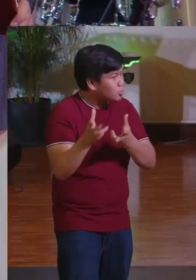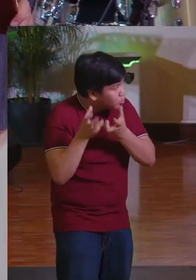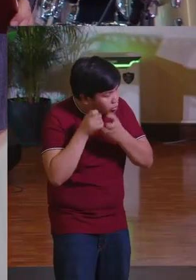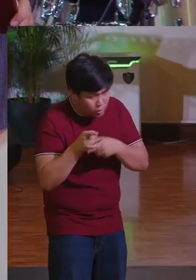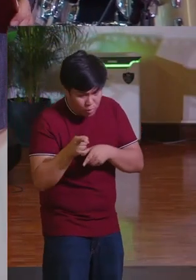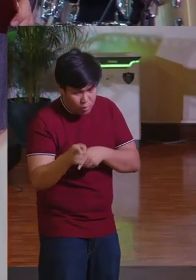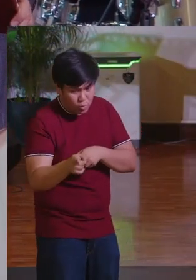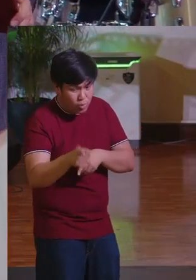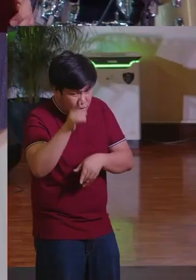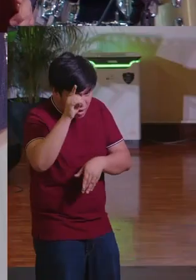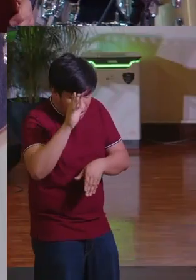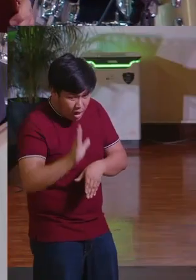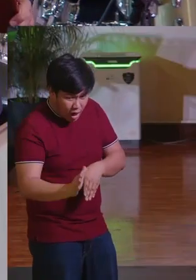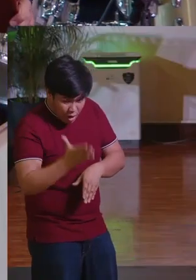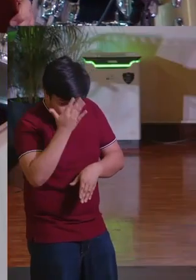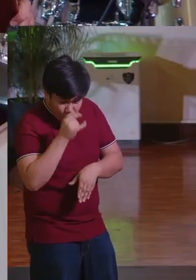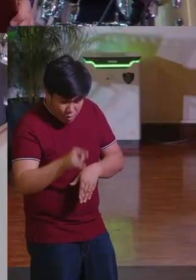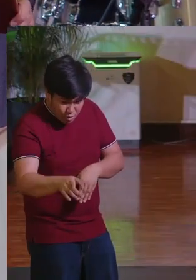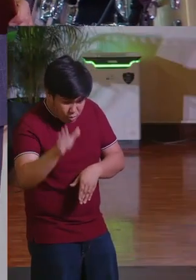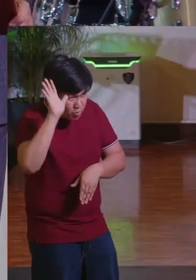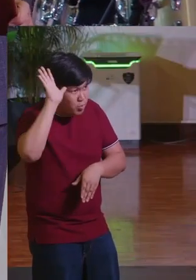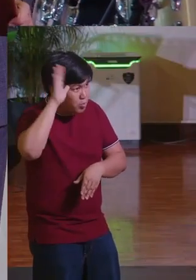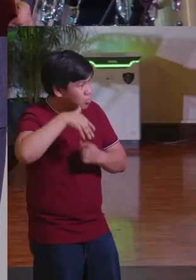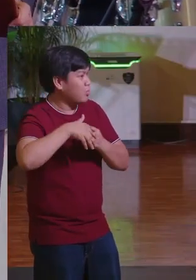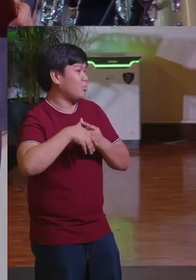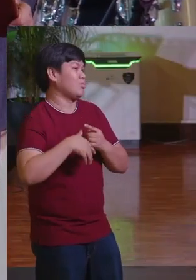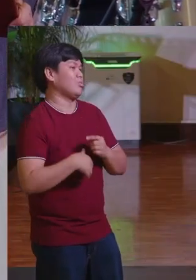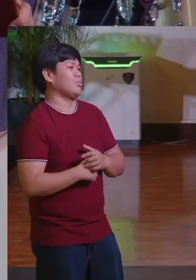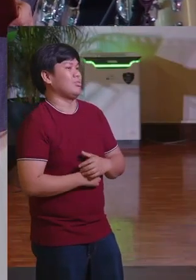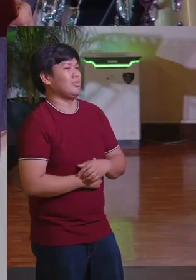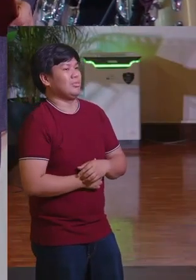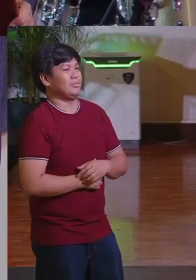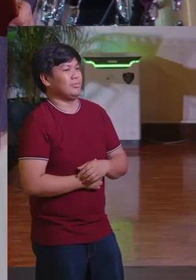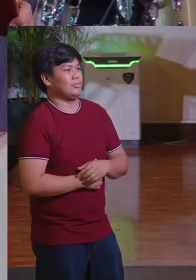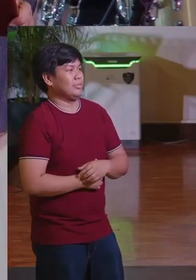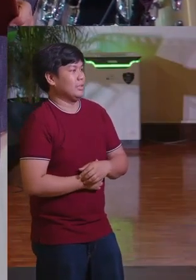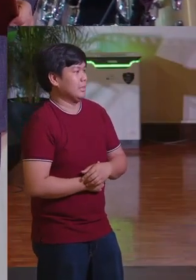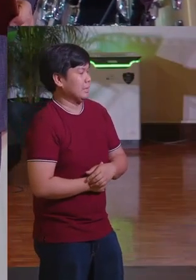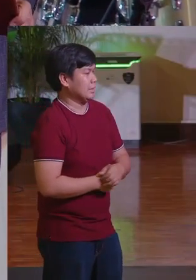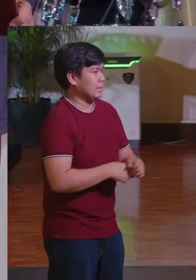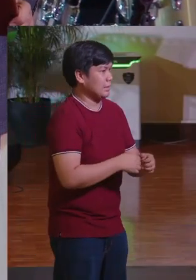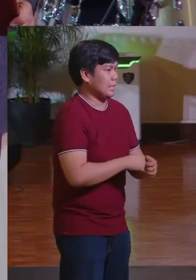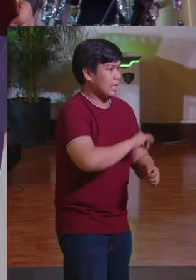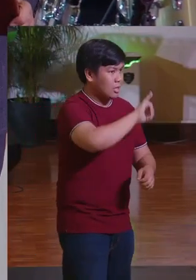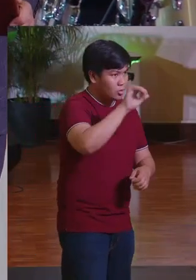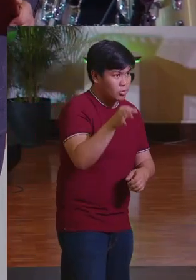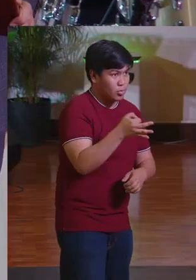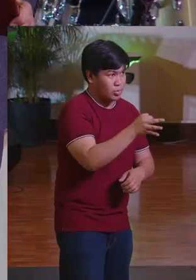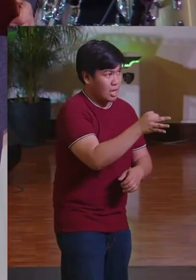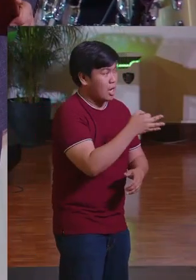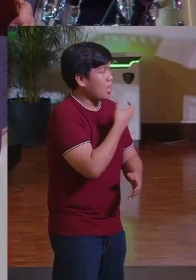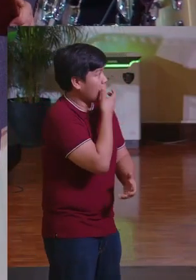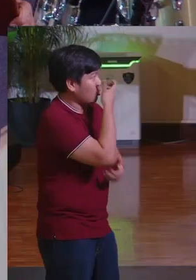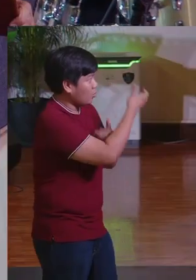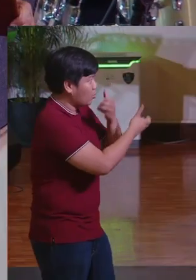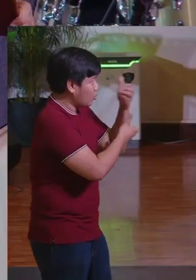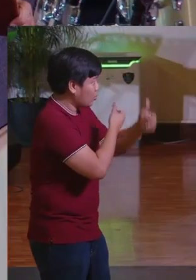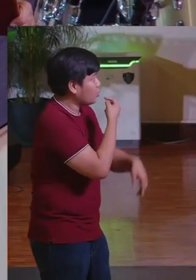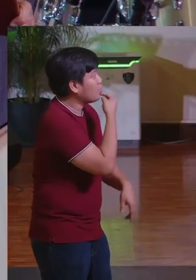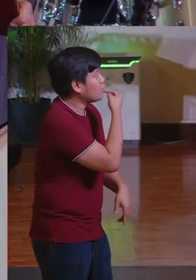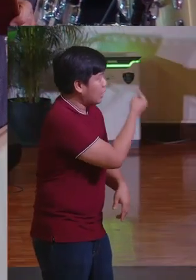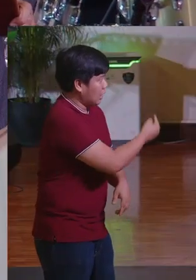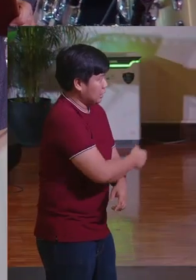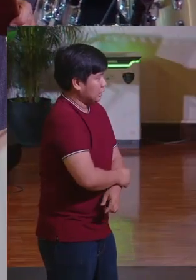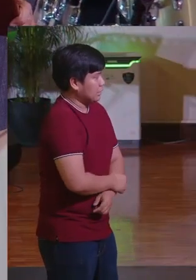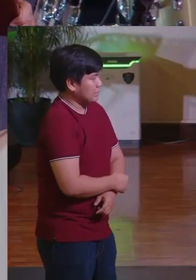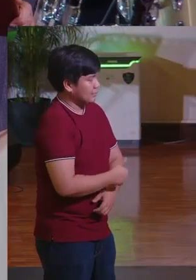Kaya itong mga taong ito, ang sabi, they feared with great fear. That was the time when Jonah confessed